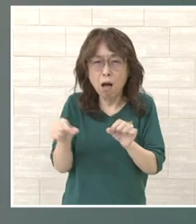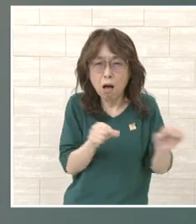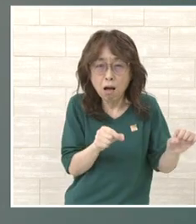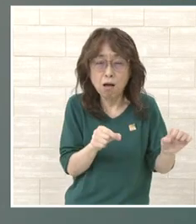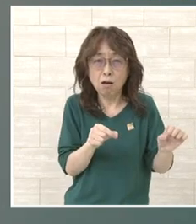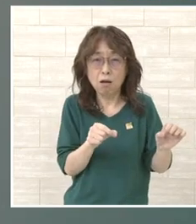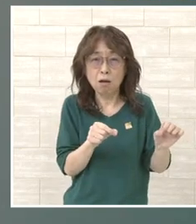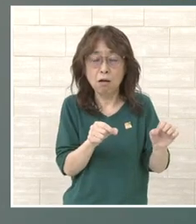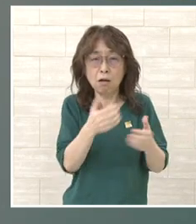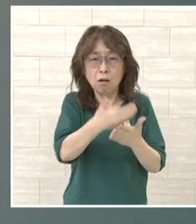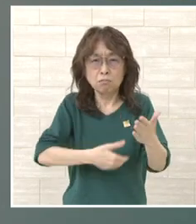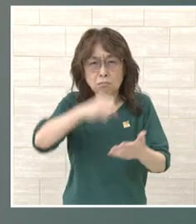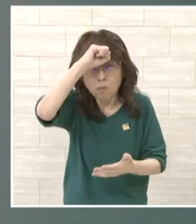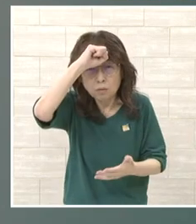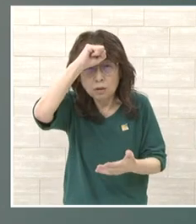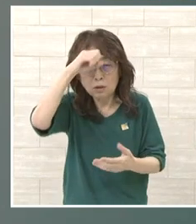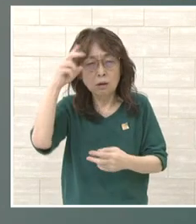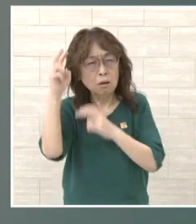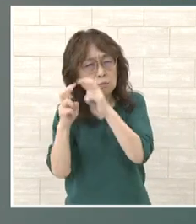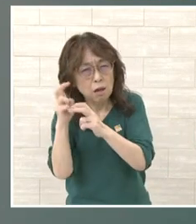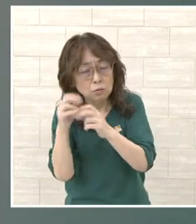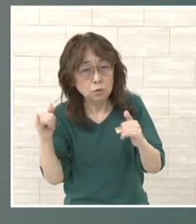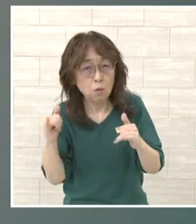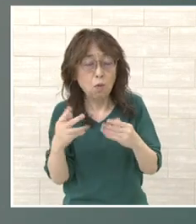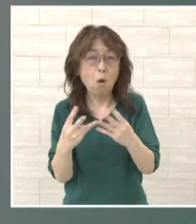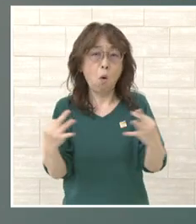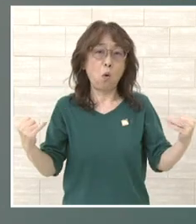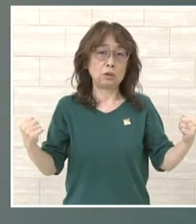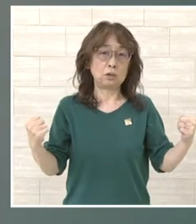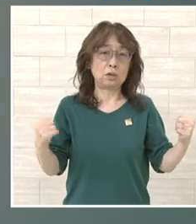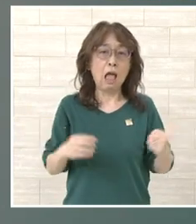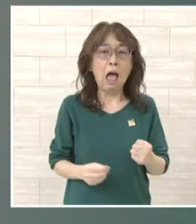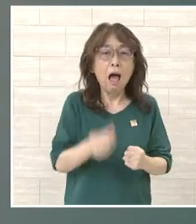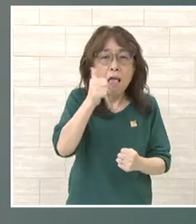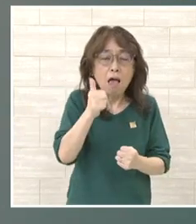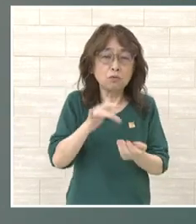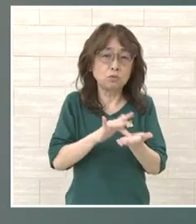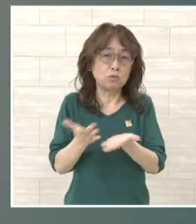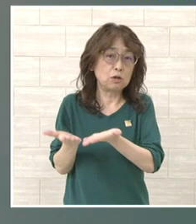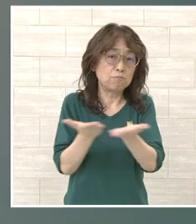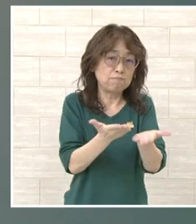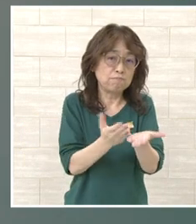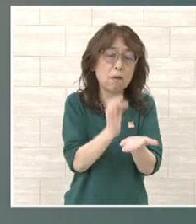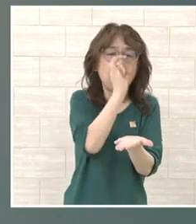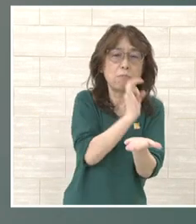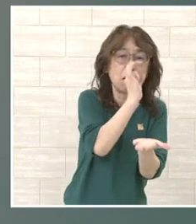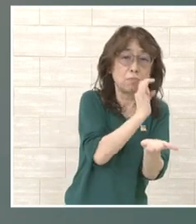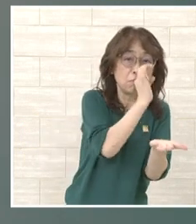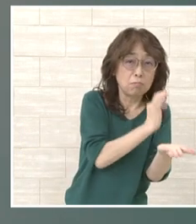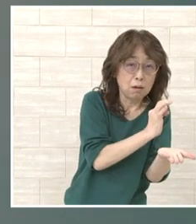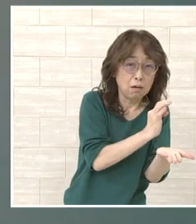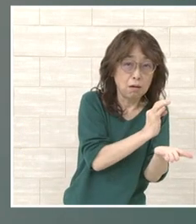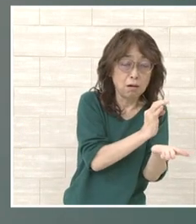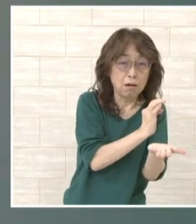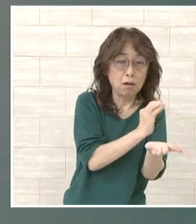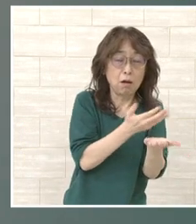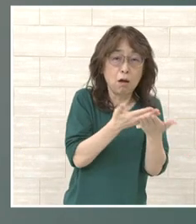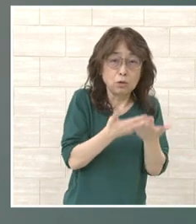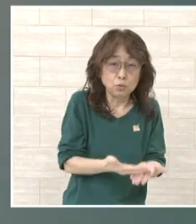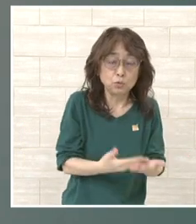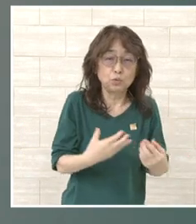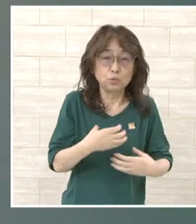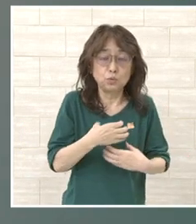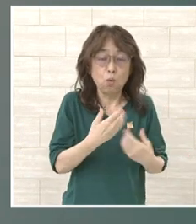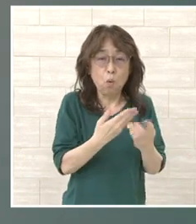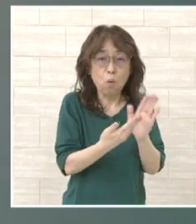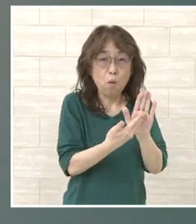悩まれる方もすごい多くなっています。そういう方に早くですね、薬を投薬することで重症化、いわゆる後遺症、いろんな